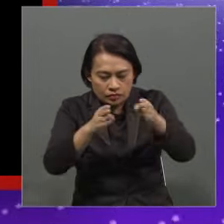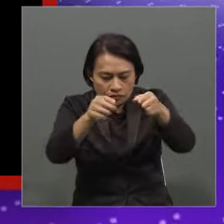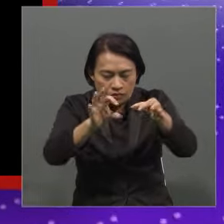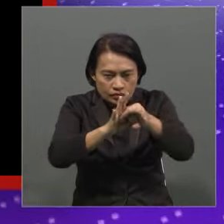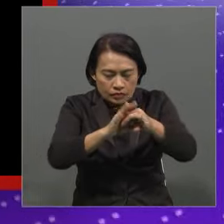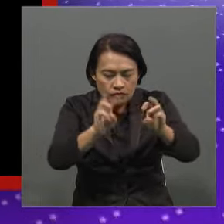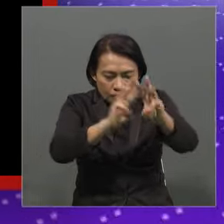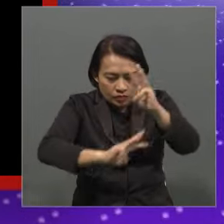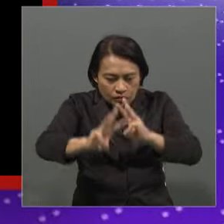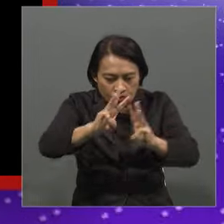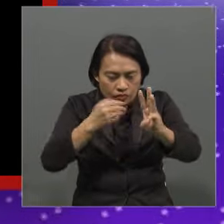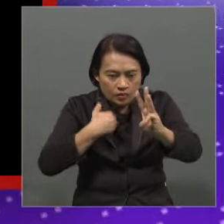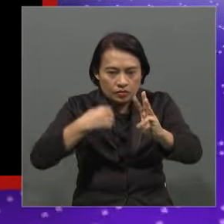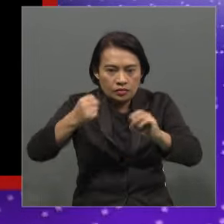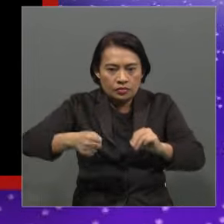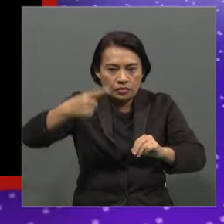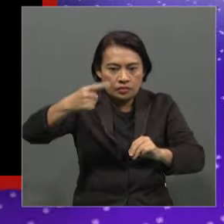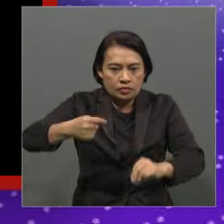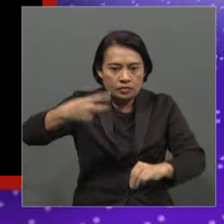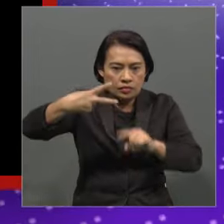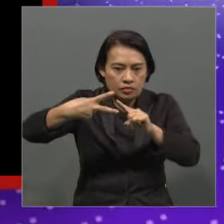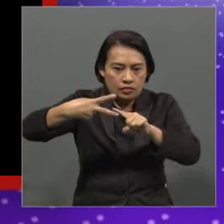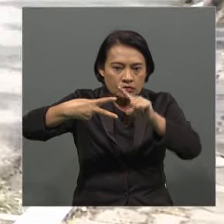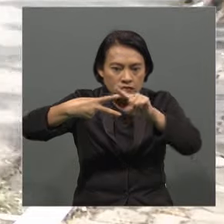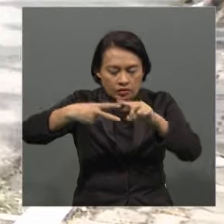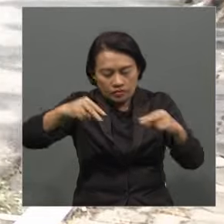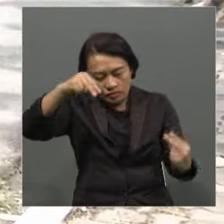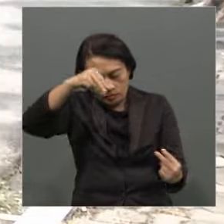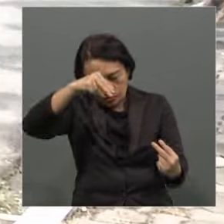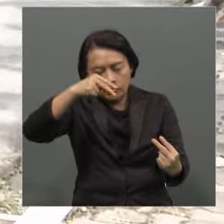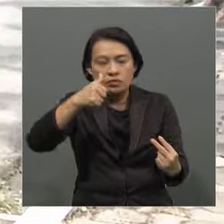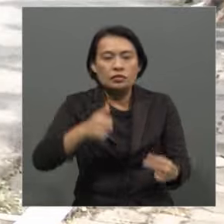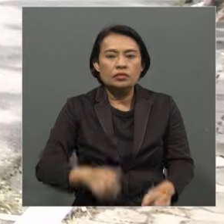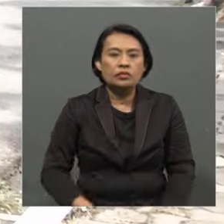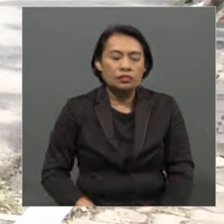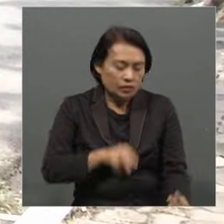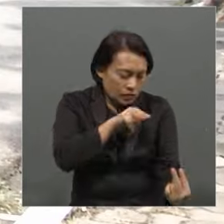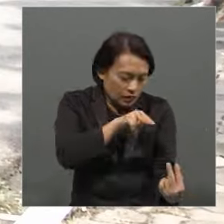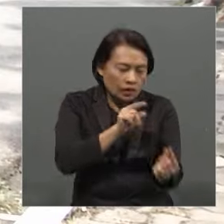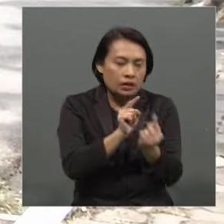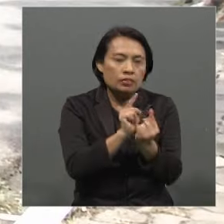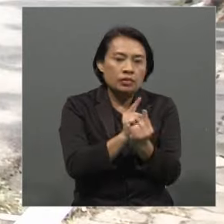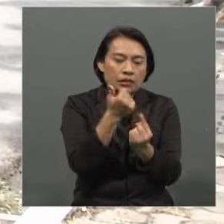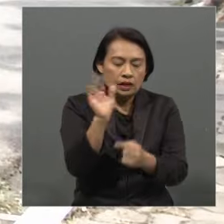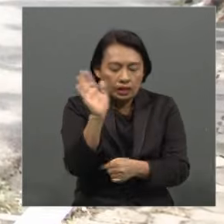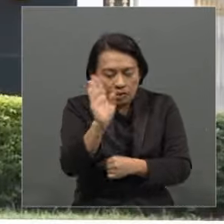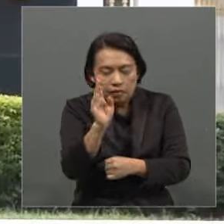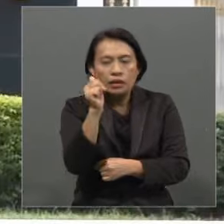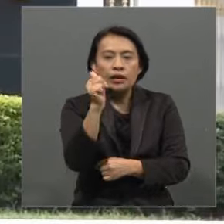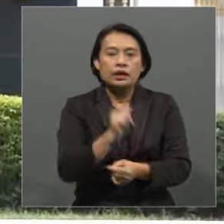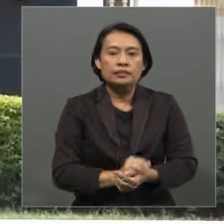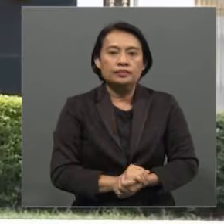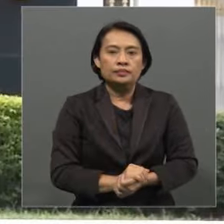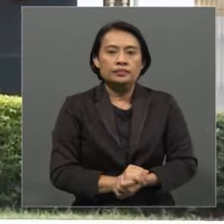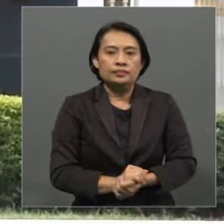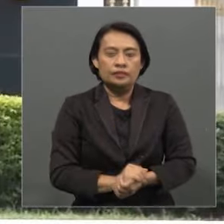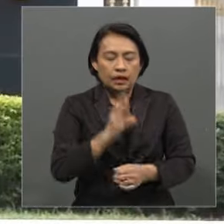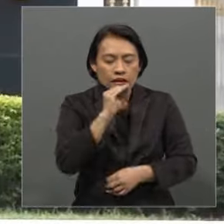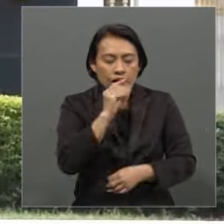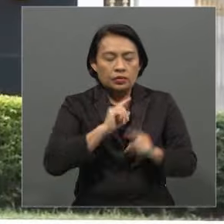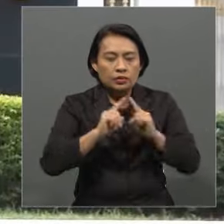ซึ่งผู้ต้องขังชั้น 1และชั้น 2เองก็สามารถที่จะมองเห็นกันได้นะทักทายกันได้โดยการโบกไม้โบกมือนะครับแต่ถ้าจะพูดกัน